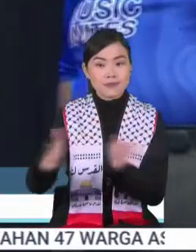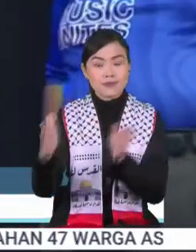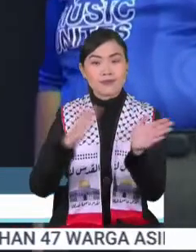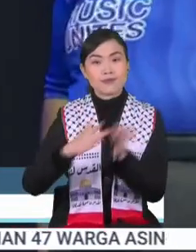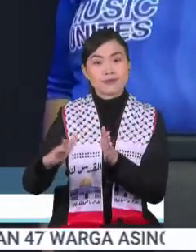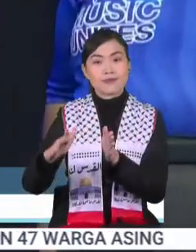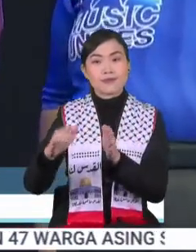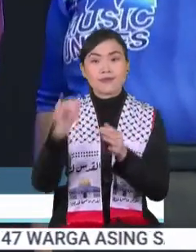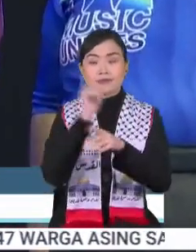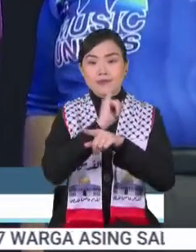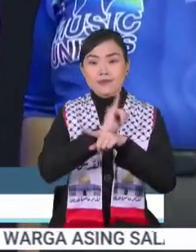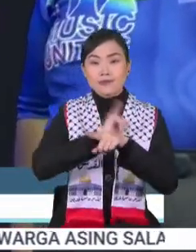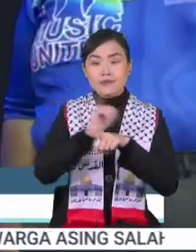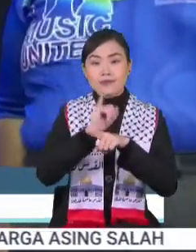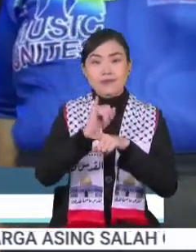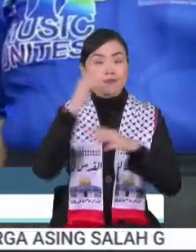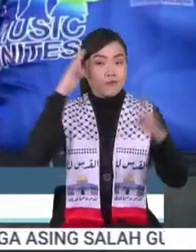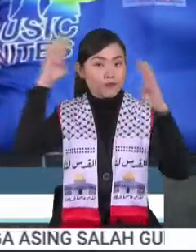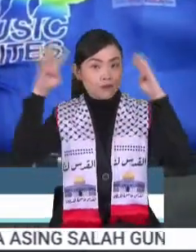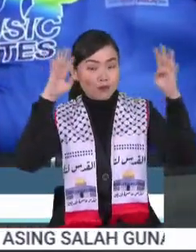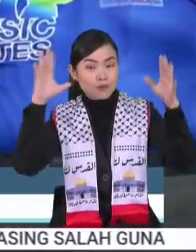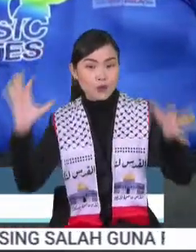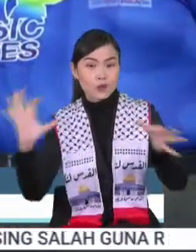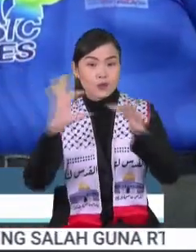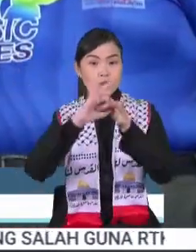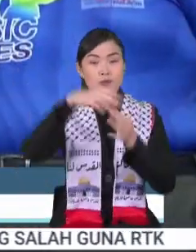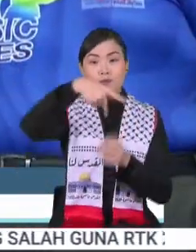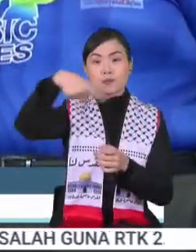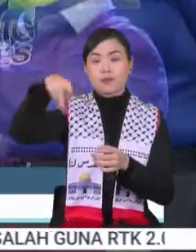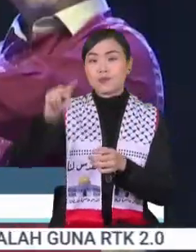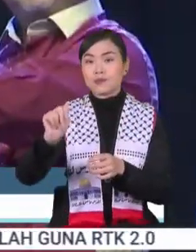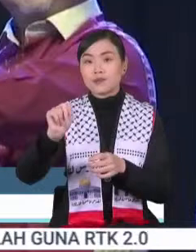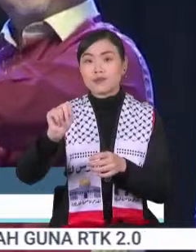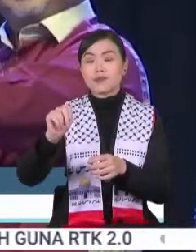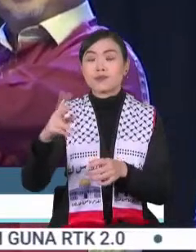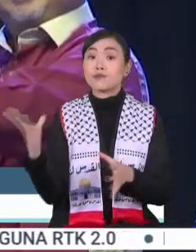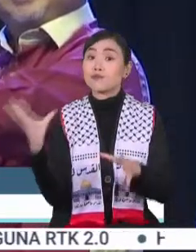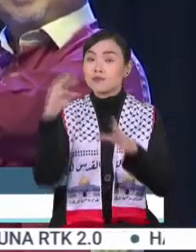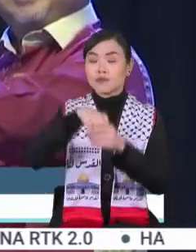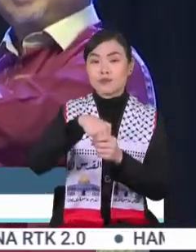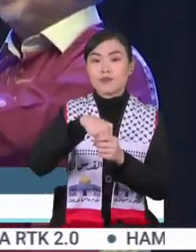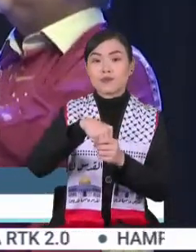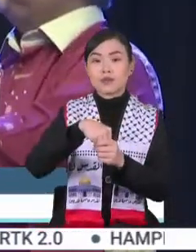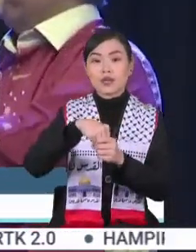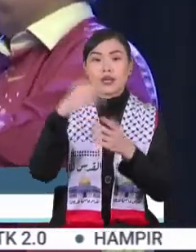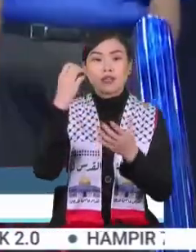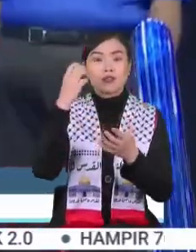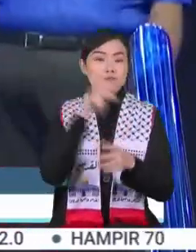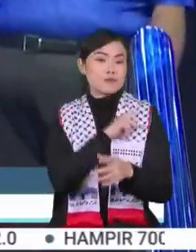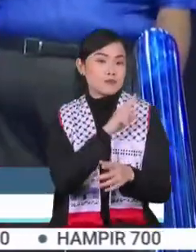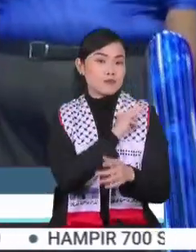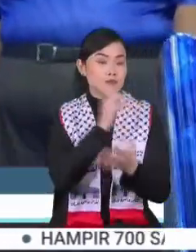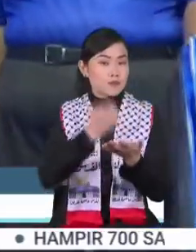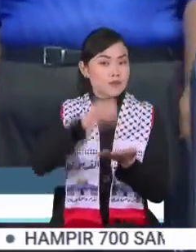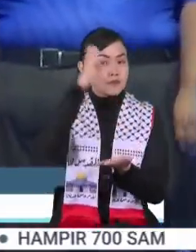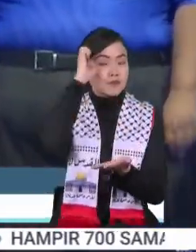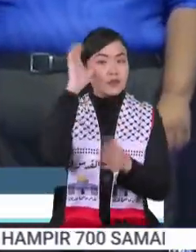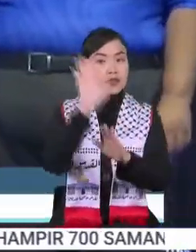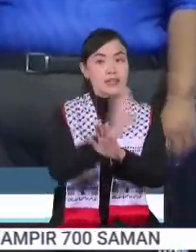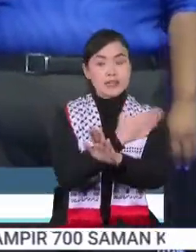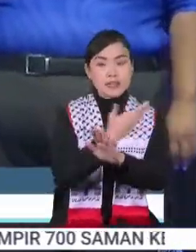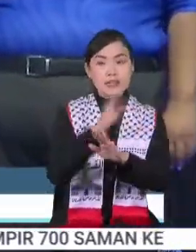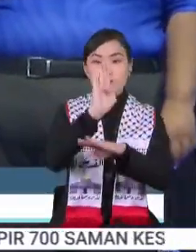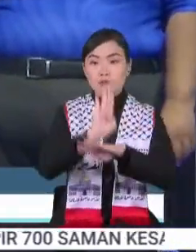amanah industri kreatif kebangsaan ya dengan kerjasama PPM turut terlibat Kementerian Pendidikan Malaysia Kementerian pelancongan seni dan